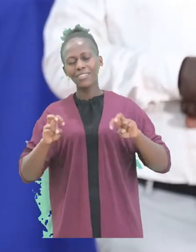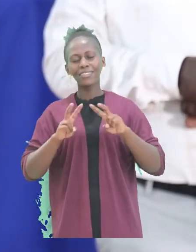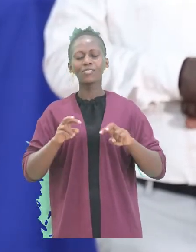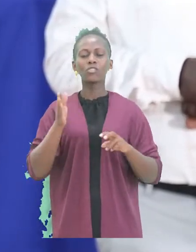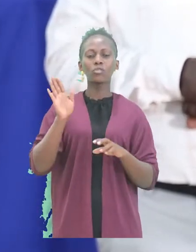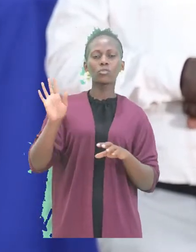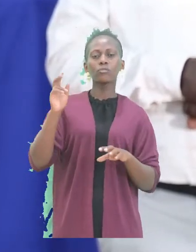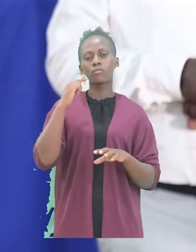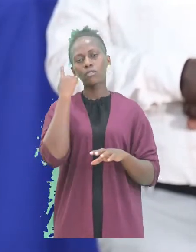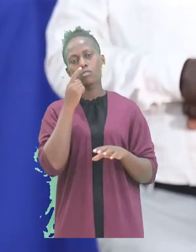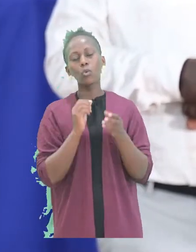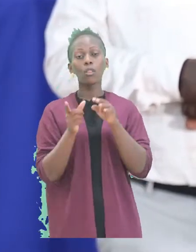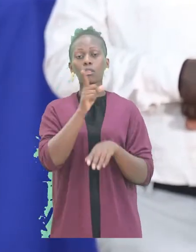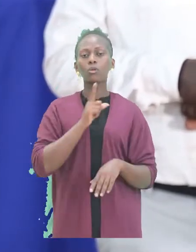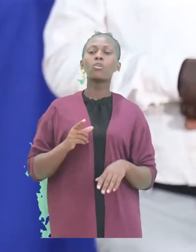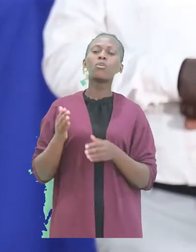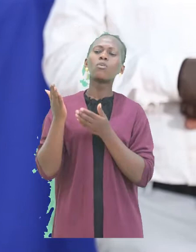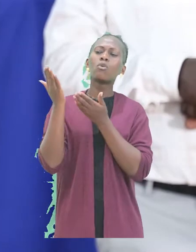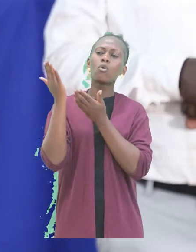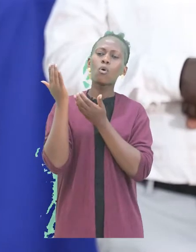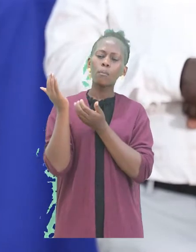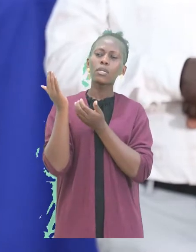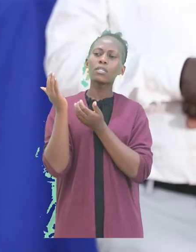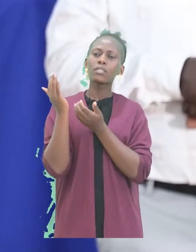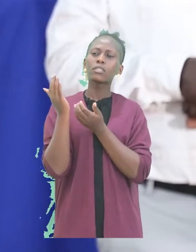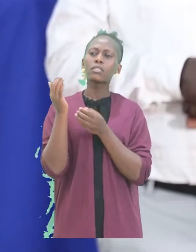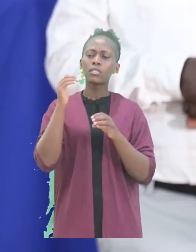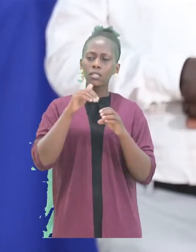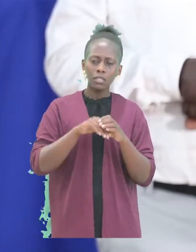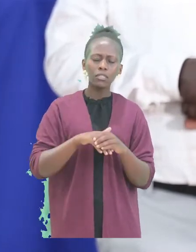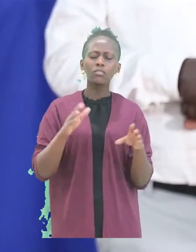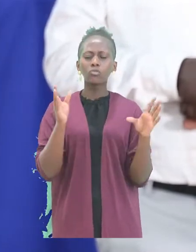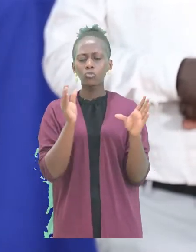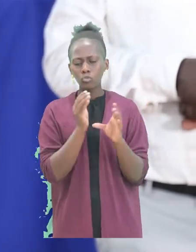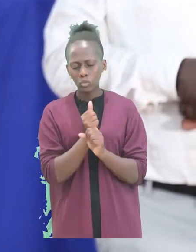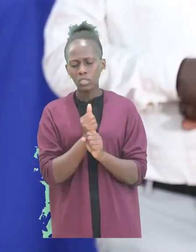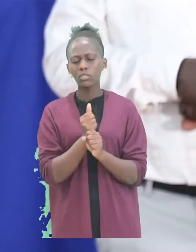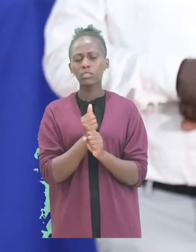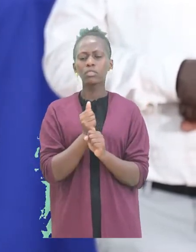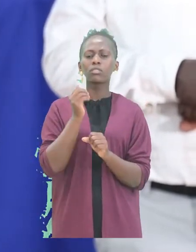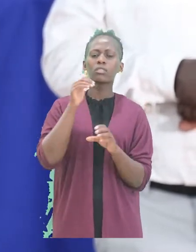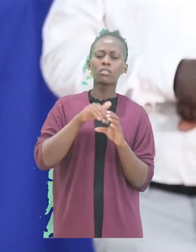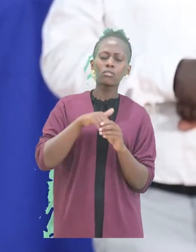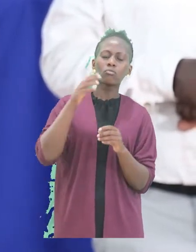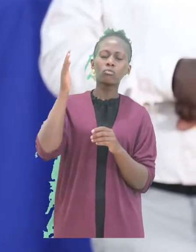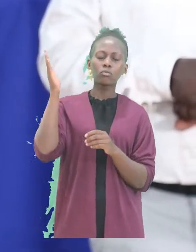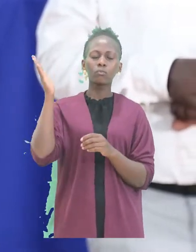wako Baba, tukikutegemea mfalme kwa yote ambayo ungetaka kuifanya na sisi